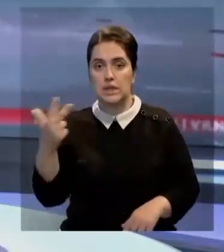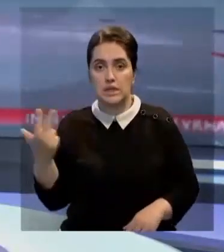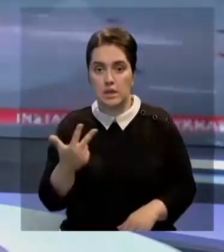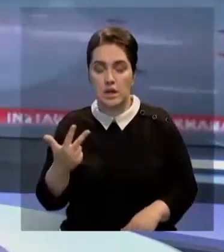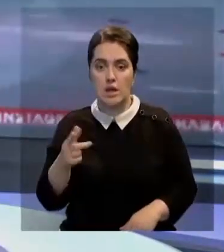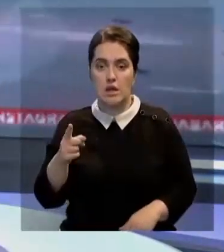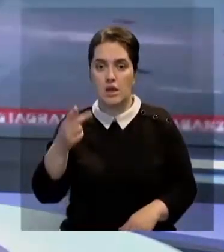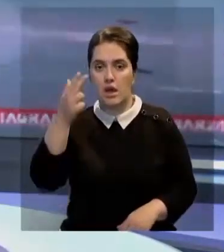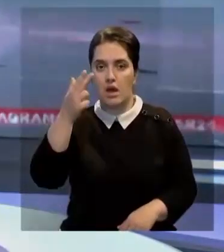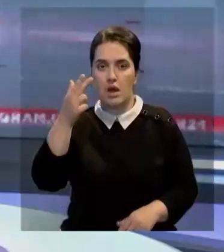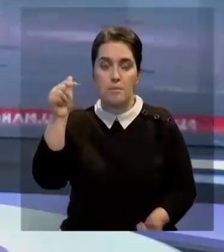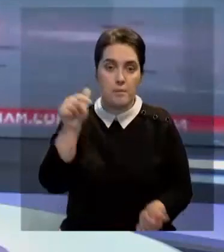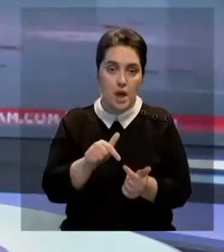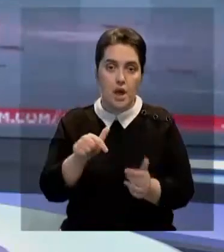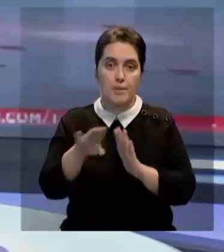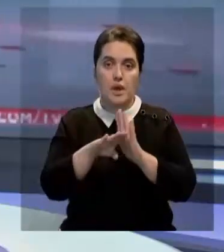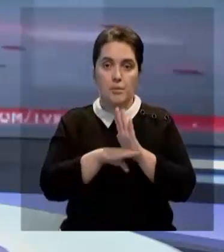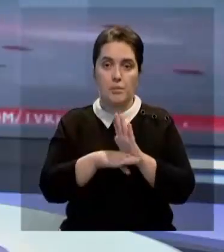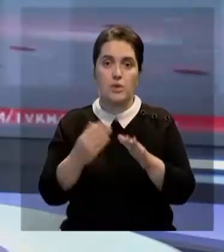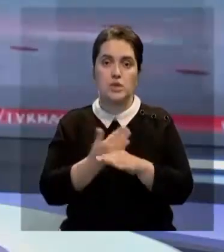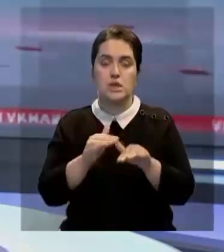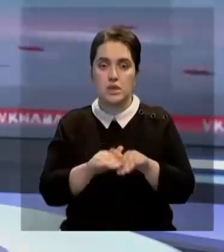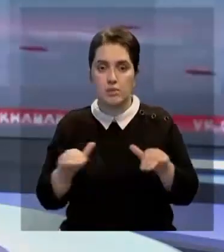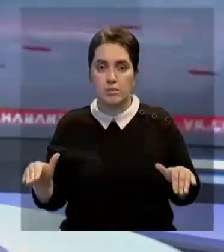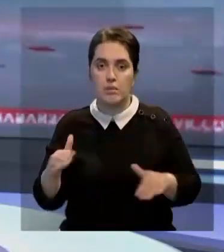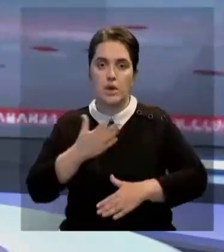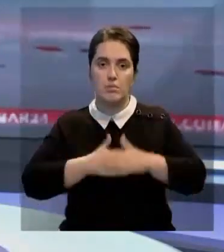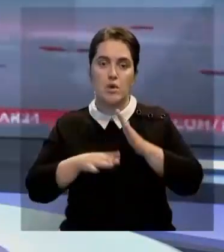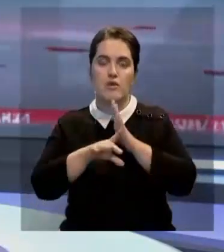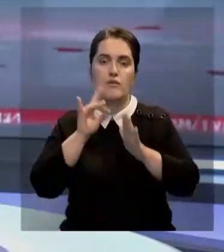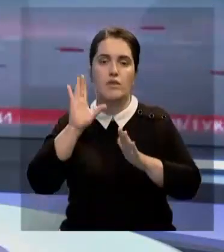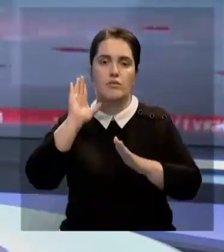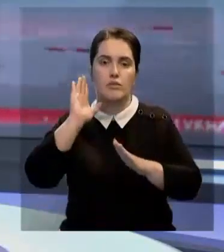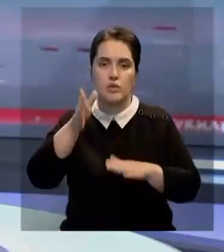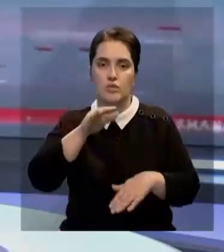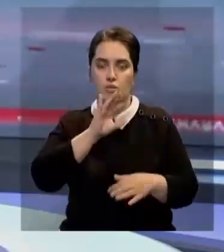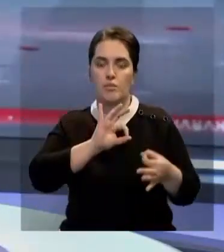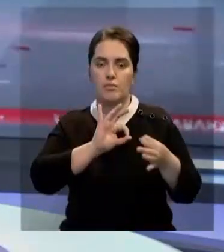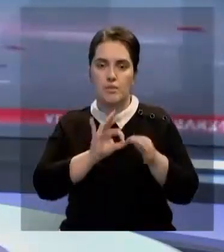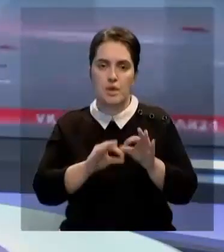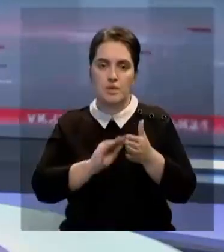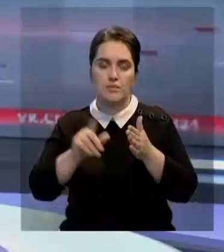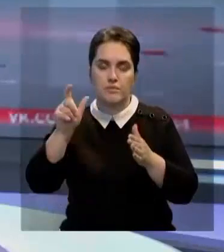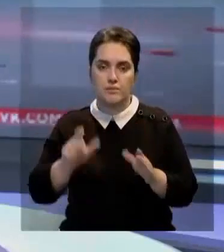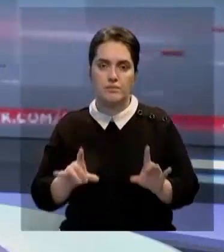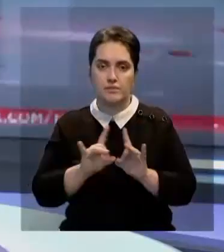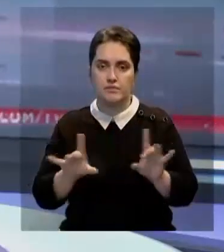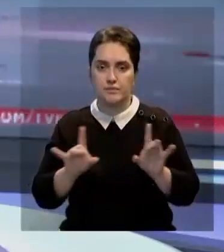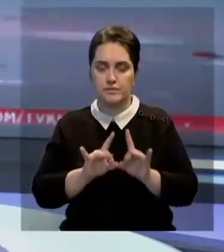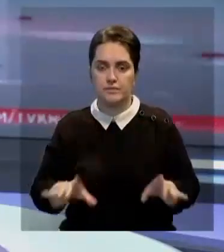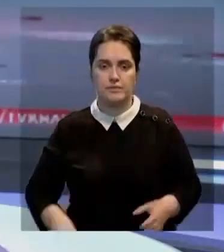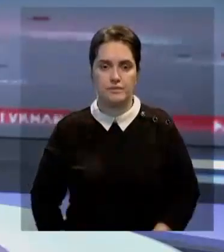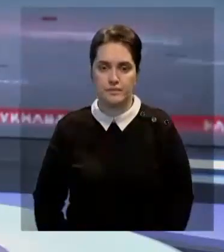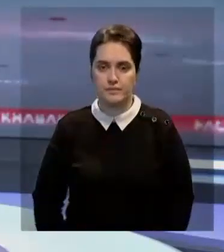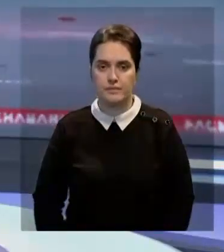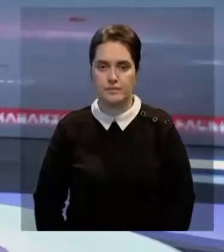3. Применяемая в них адаптированная программа поможет детям с особыми потребностями выбрать будущую профессию. Подробности у наших